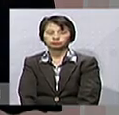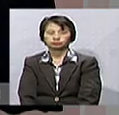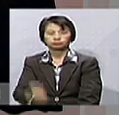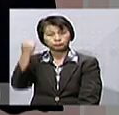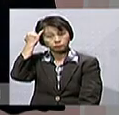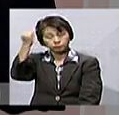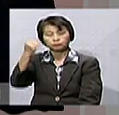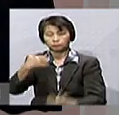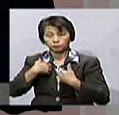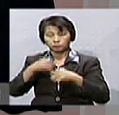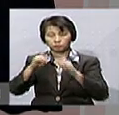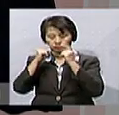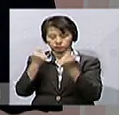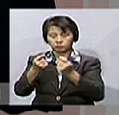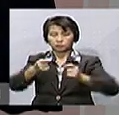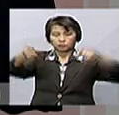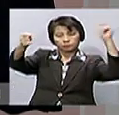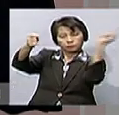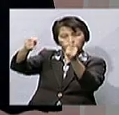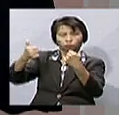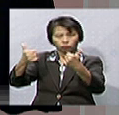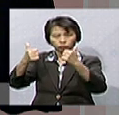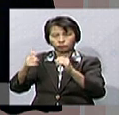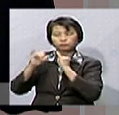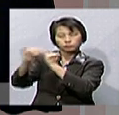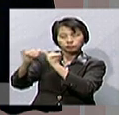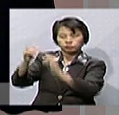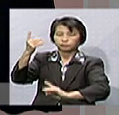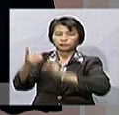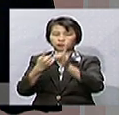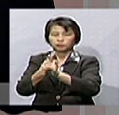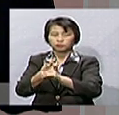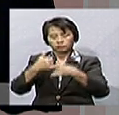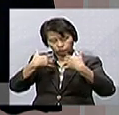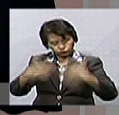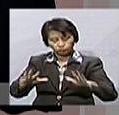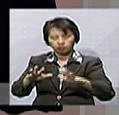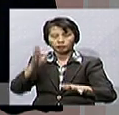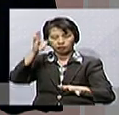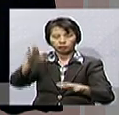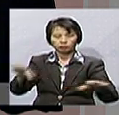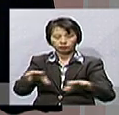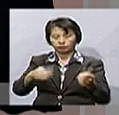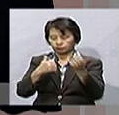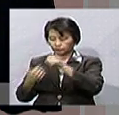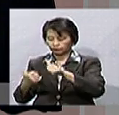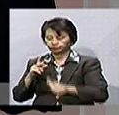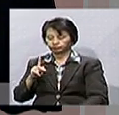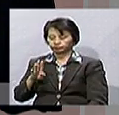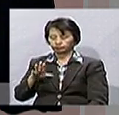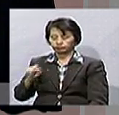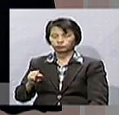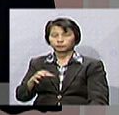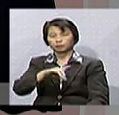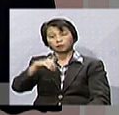Inisiatif Ke-Arab melahirkan skuad badminton yang mantap dan bertaraf dunia pula telah dan akan terus diambil Kementerian Belia dan Sukan. Beberapa